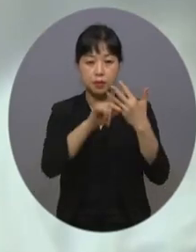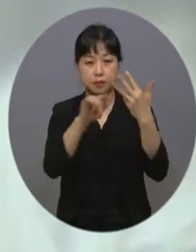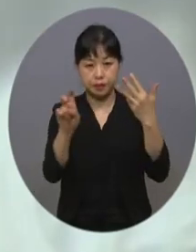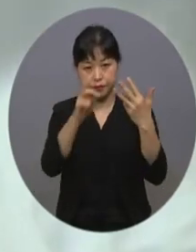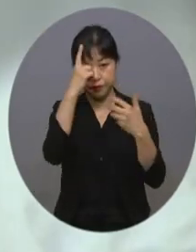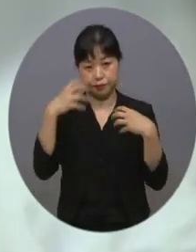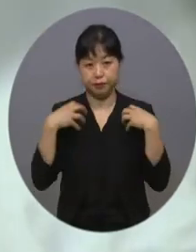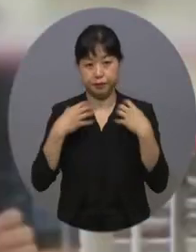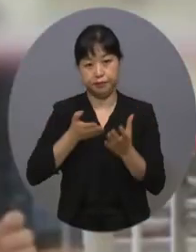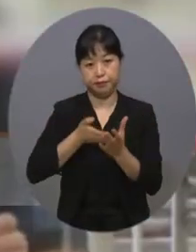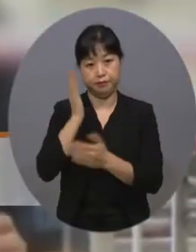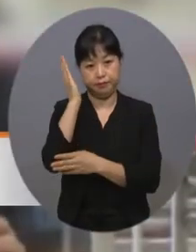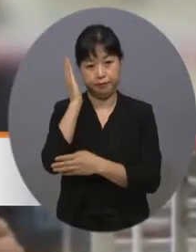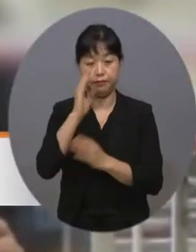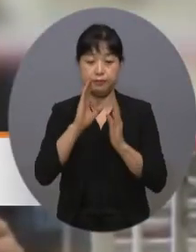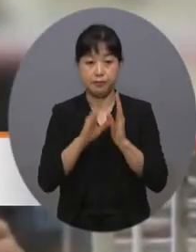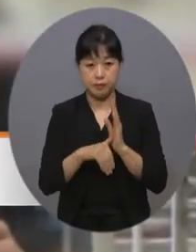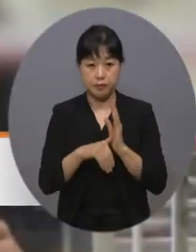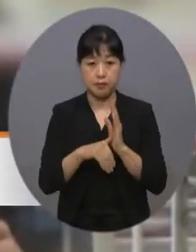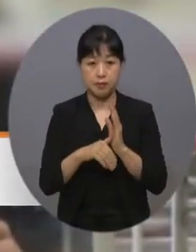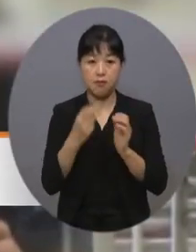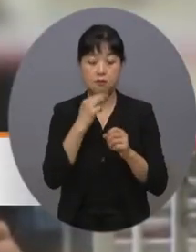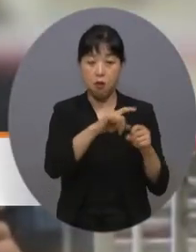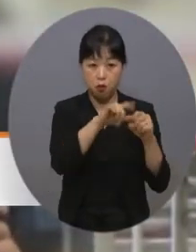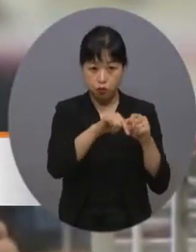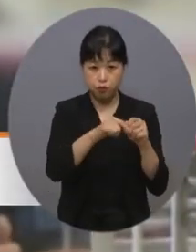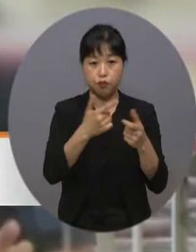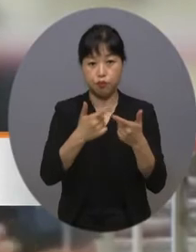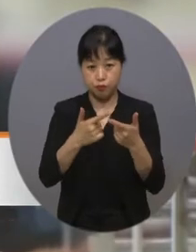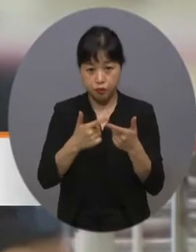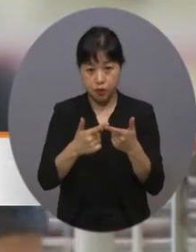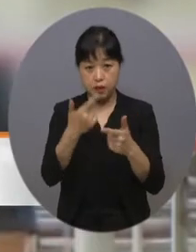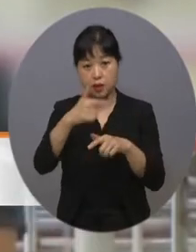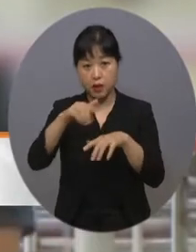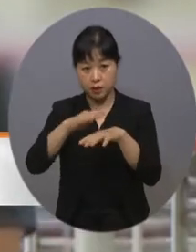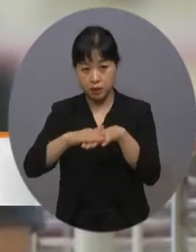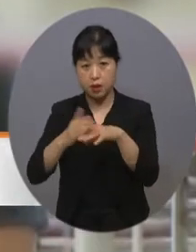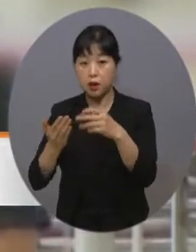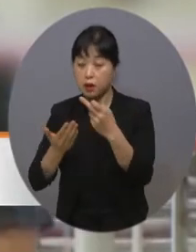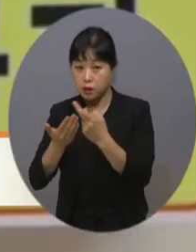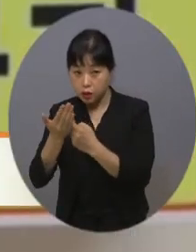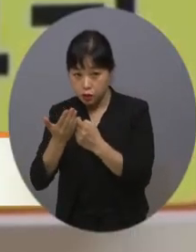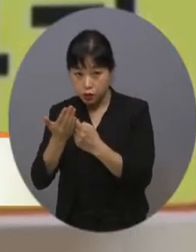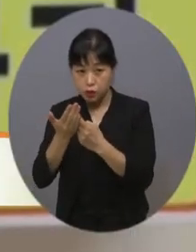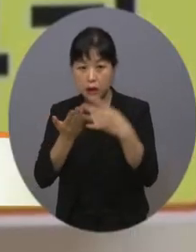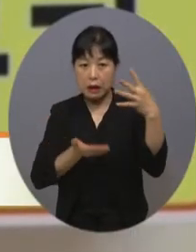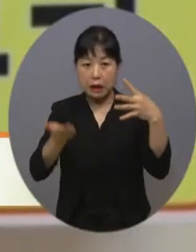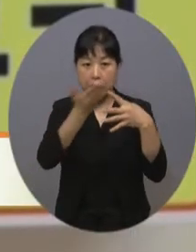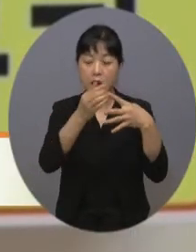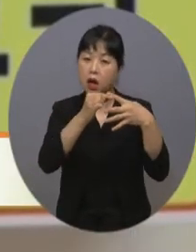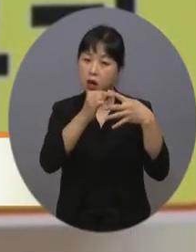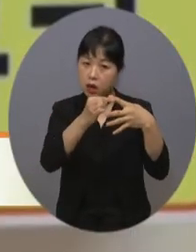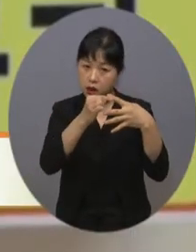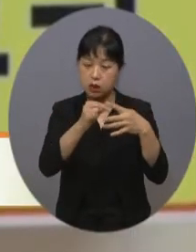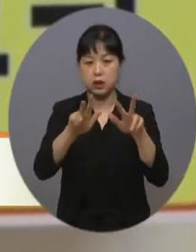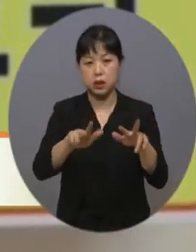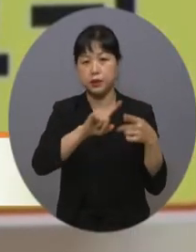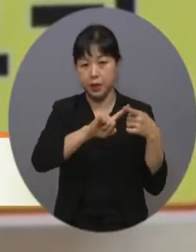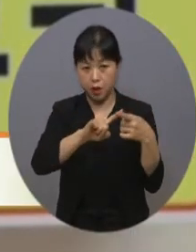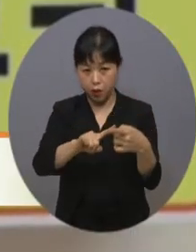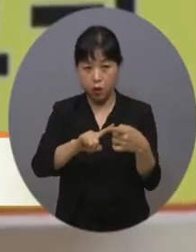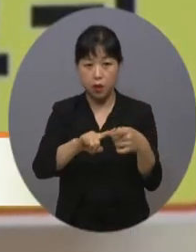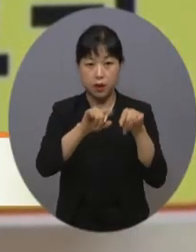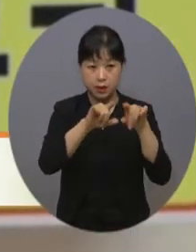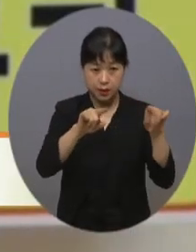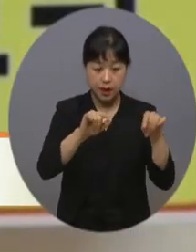정례 브리핑에서 수도권, 부산, 대전, 제주 등 4단계가 적용된 지역은 현 체계를 유지하되